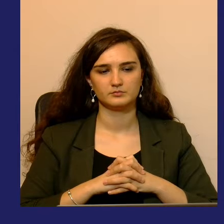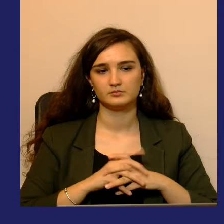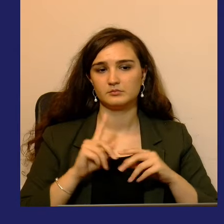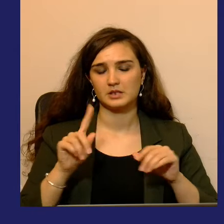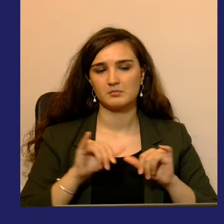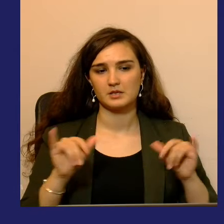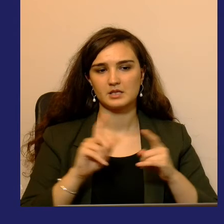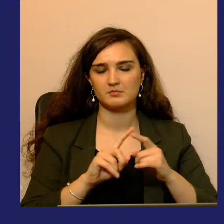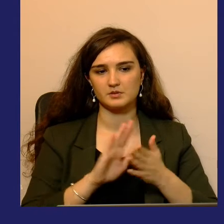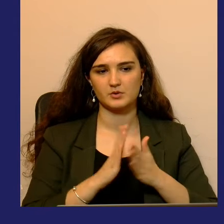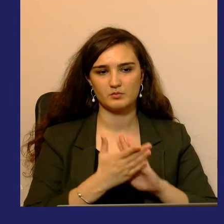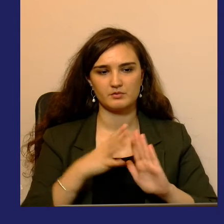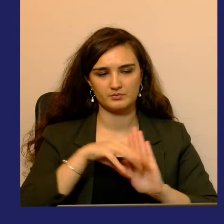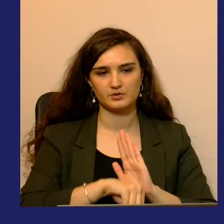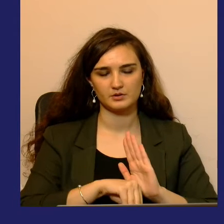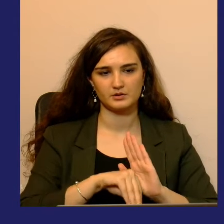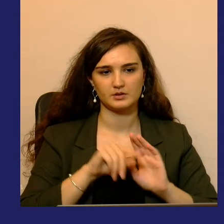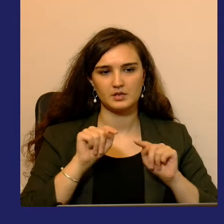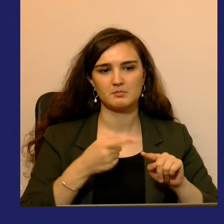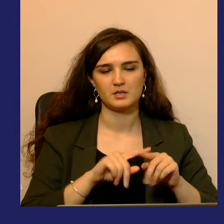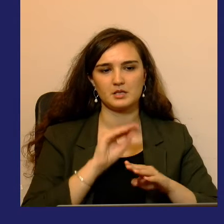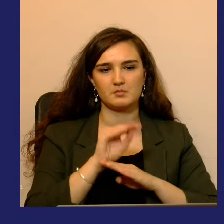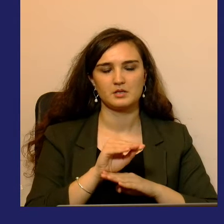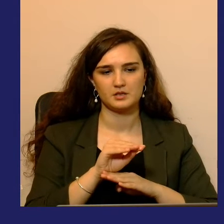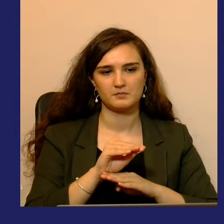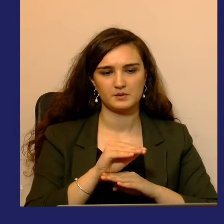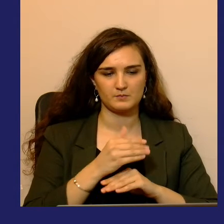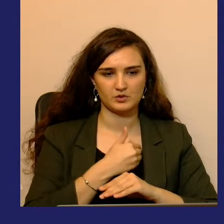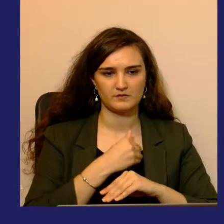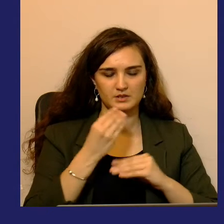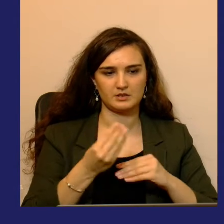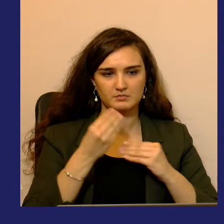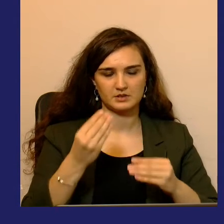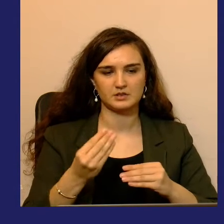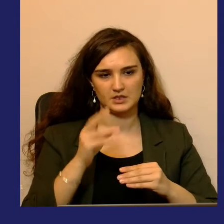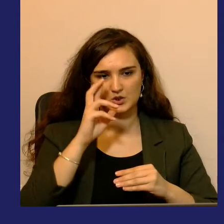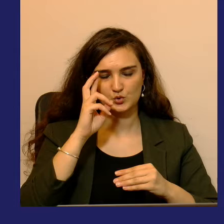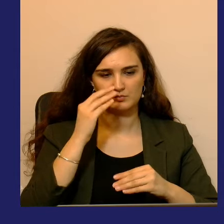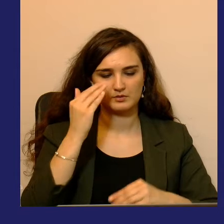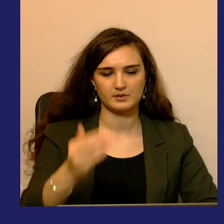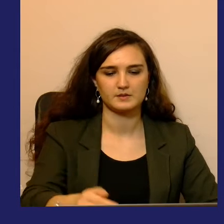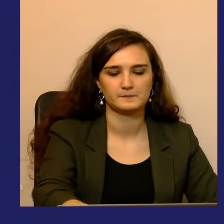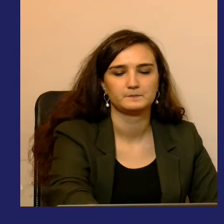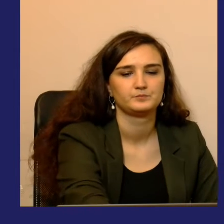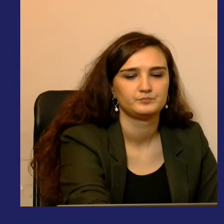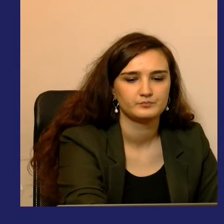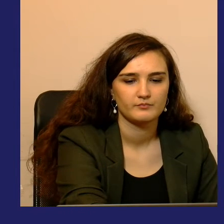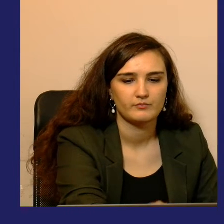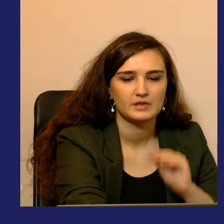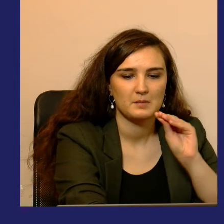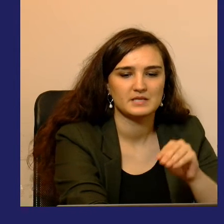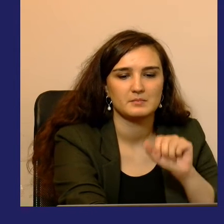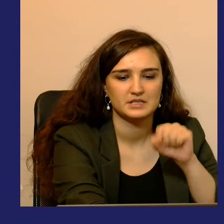თუმცა პანდემიის პირობებში ამან დამატებითი მოტივაცია მისცა ხელისუფლებას და